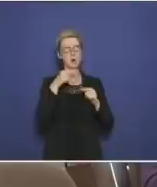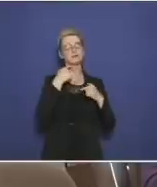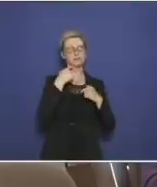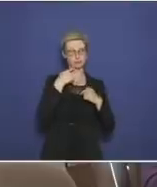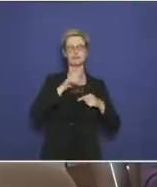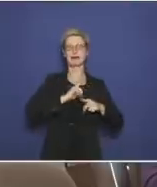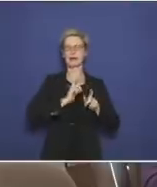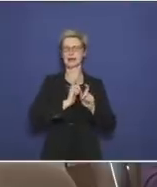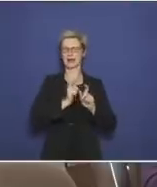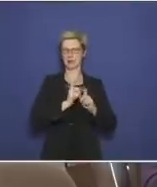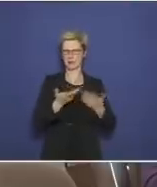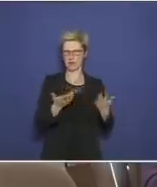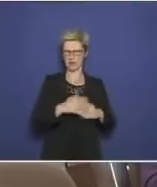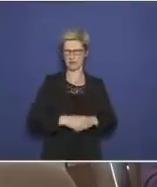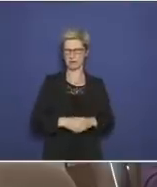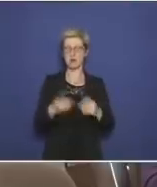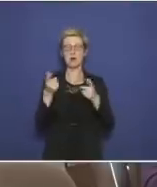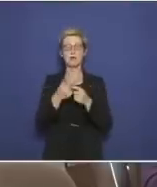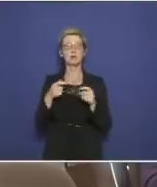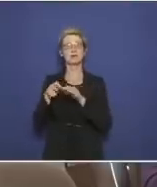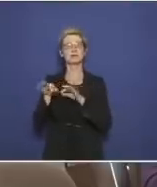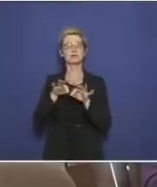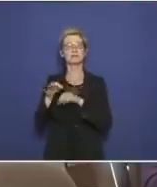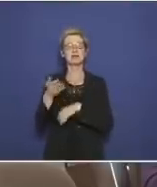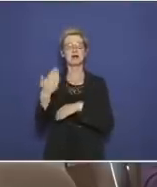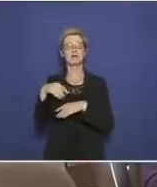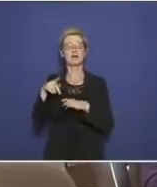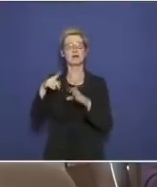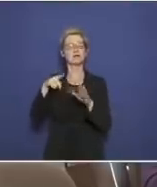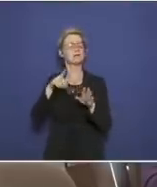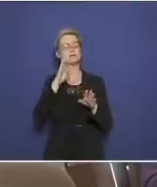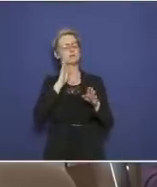Innern für Bauen und Heimat vielleicht eine